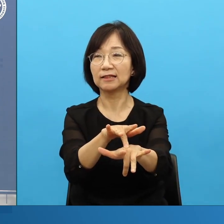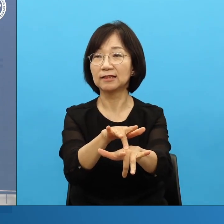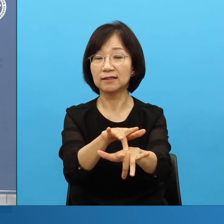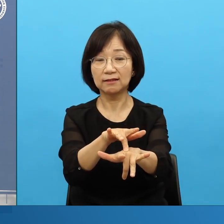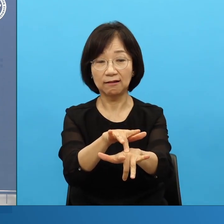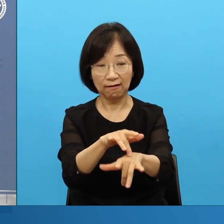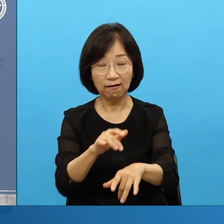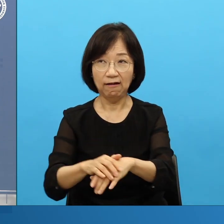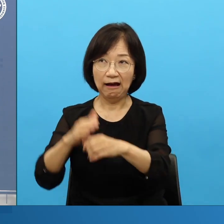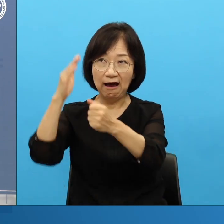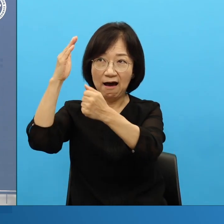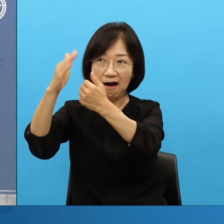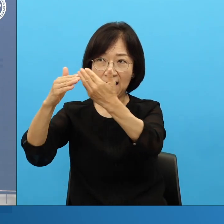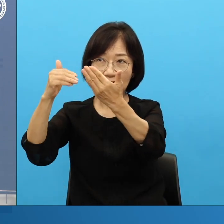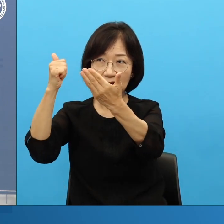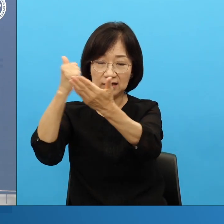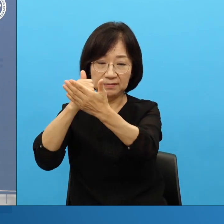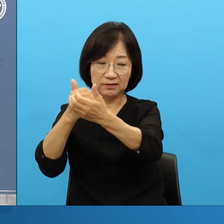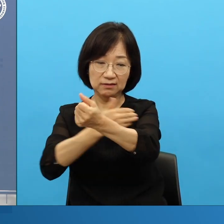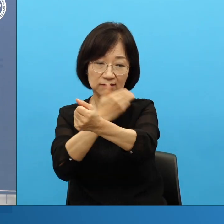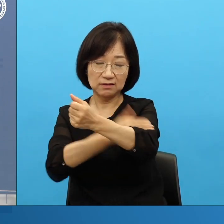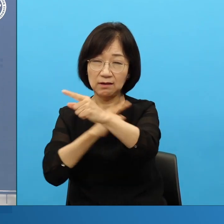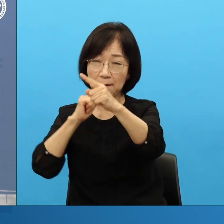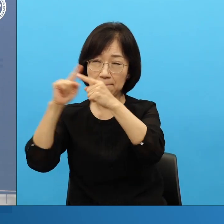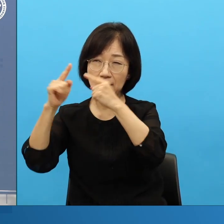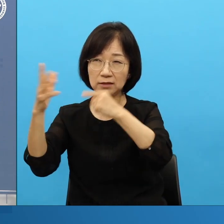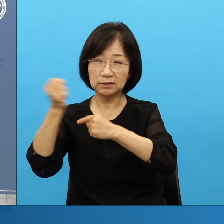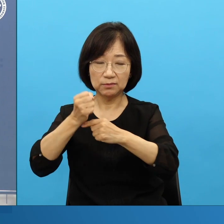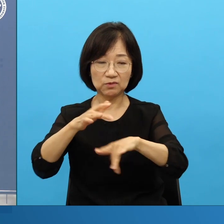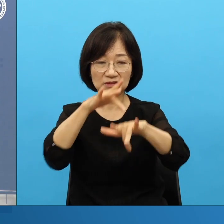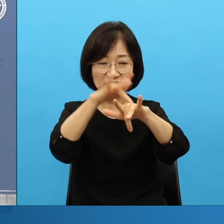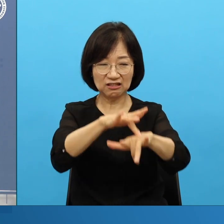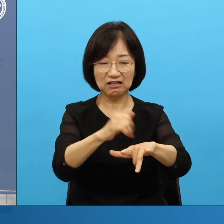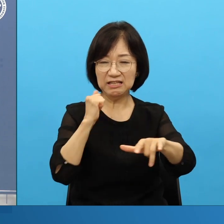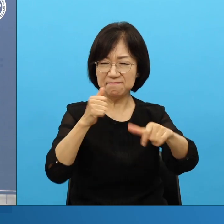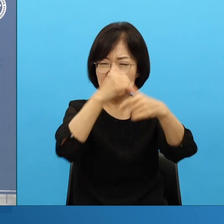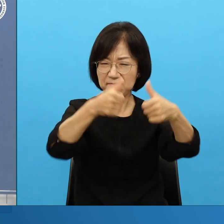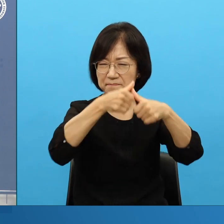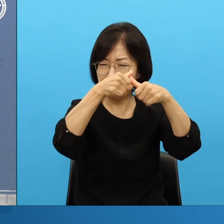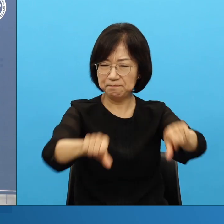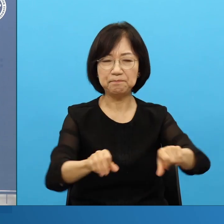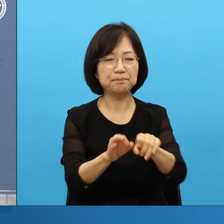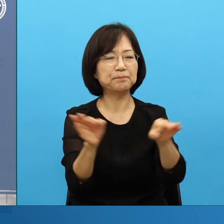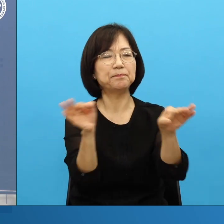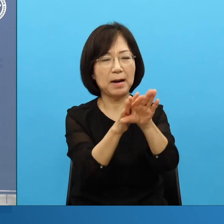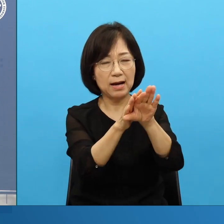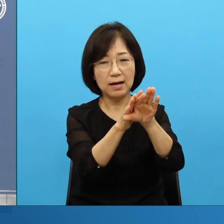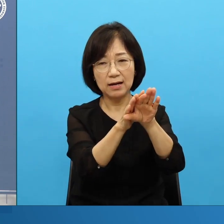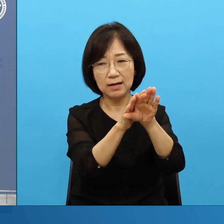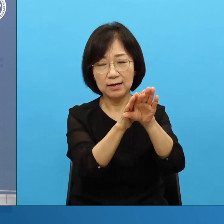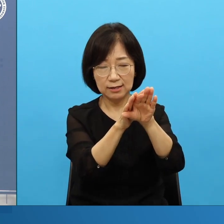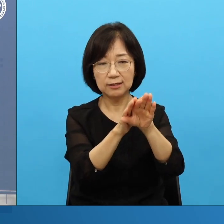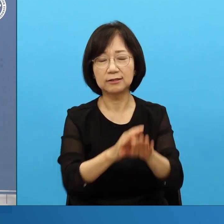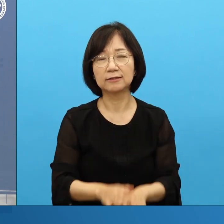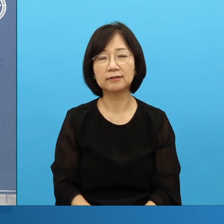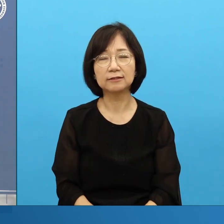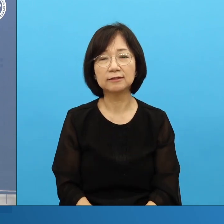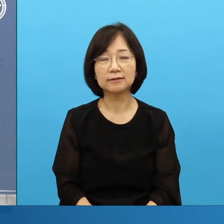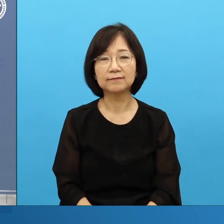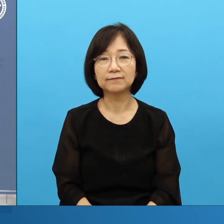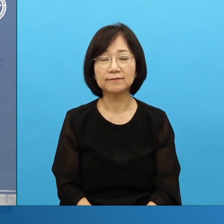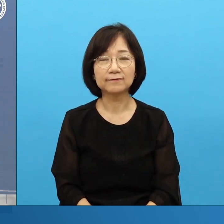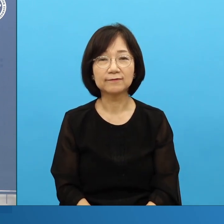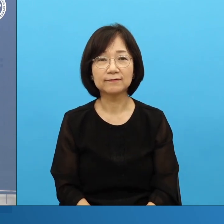bring destruction to mankind in this world that we do not even know of, and it's only the power of God that can really 이걸 지금 destroy 바울이 it. 고백을 한 겁니다. And this is what Paul 오늘 is